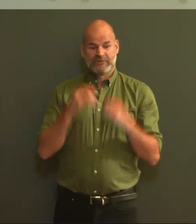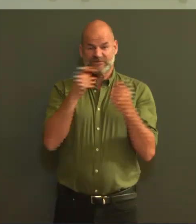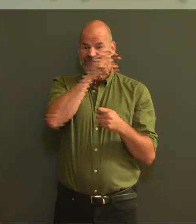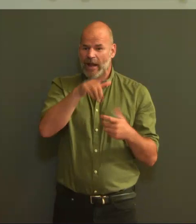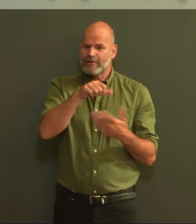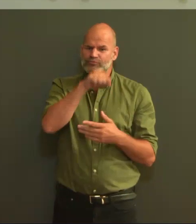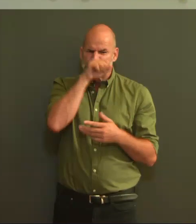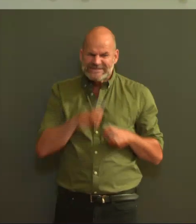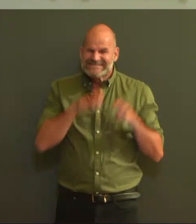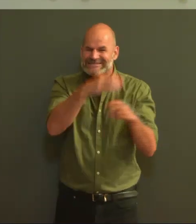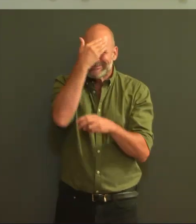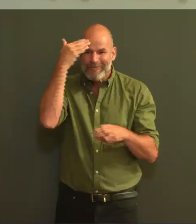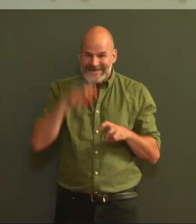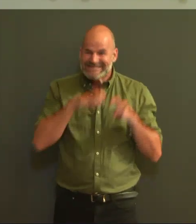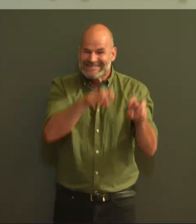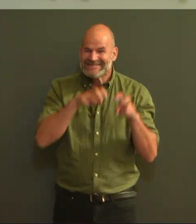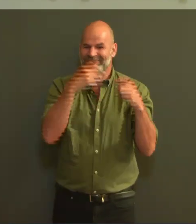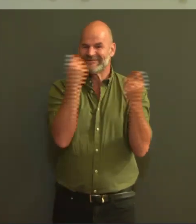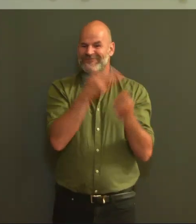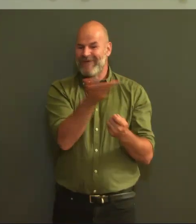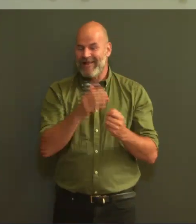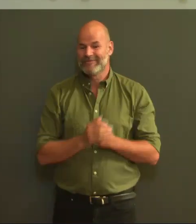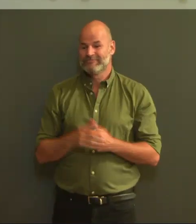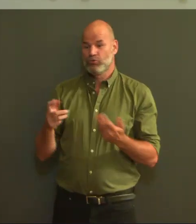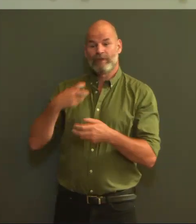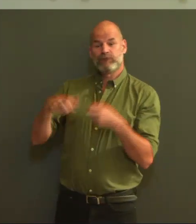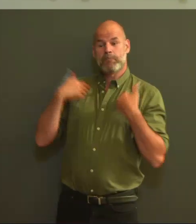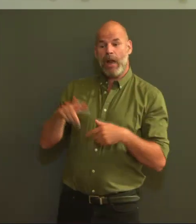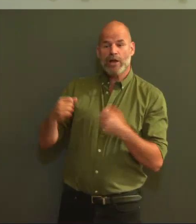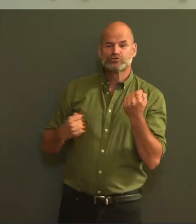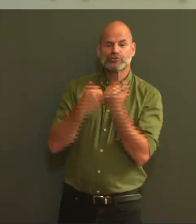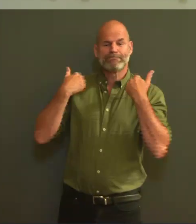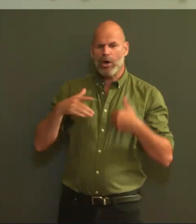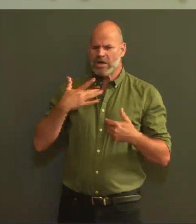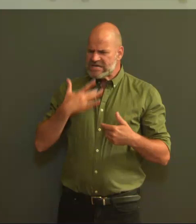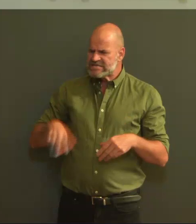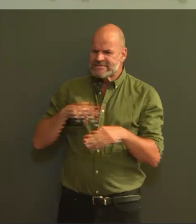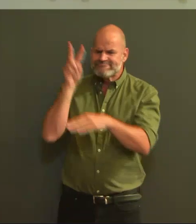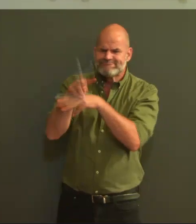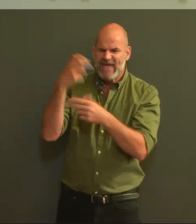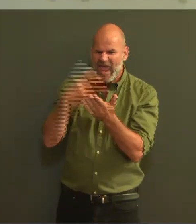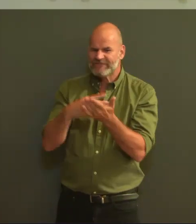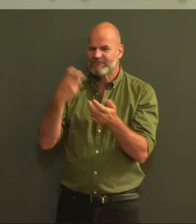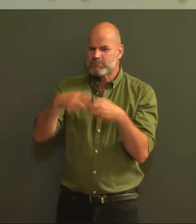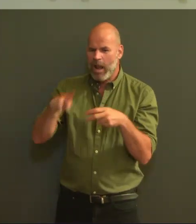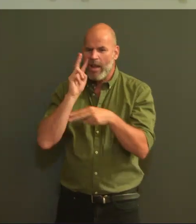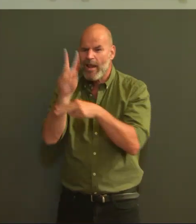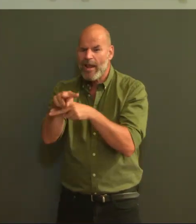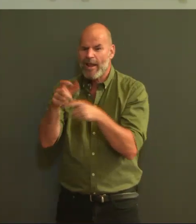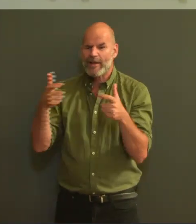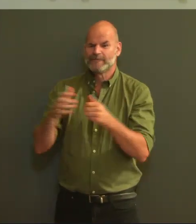festivals. Een voetbalsupporter die nog eens echt naar een stadion wil. Een kapper die schrik heeft van